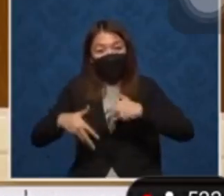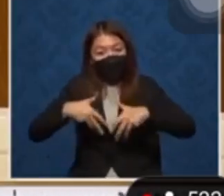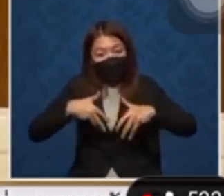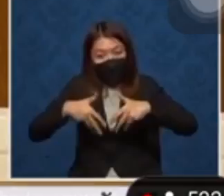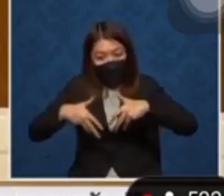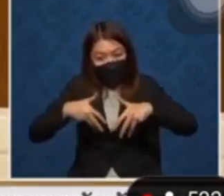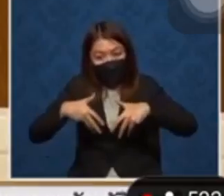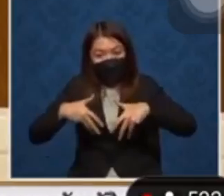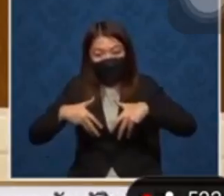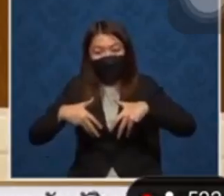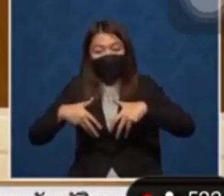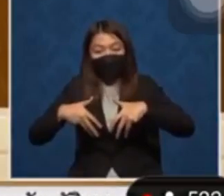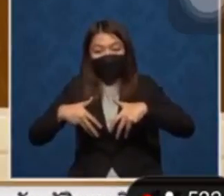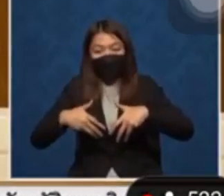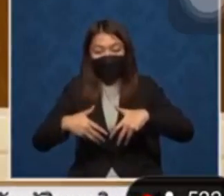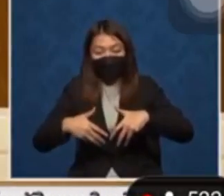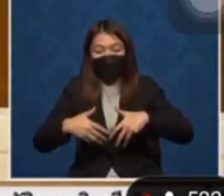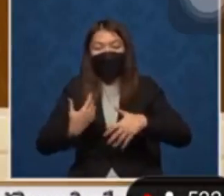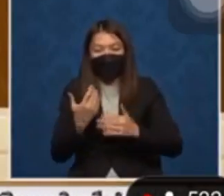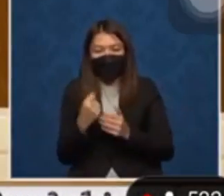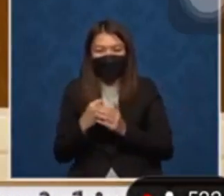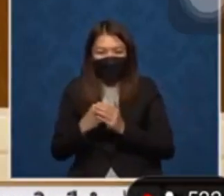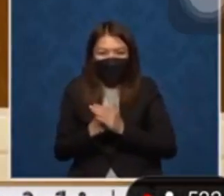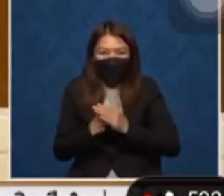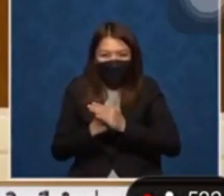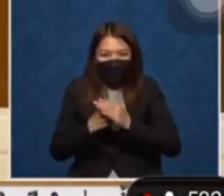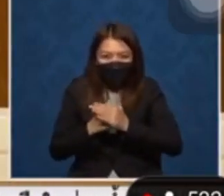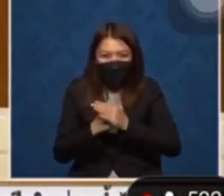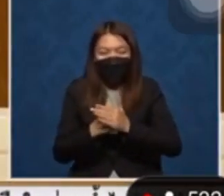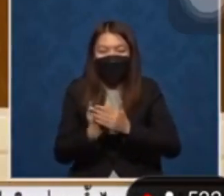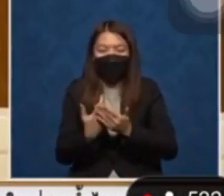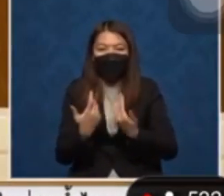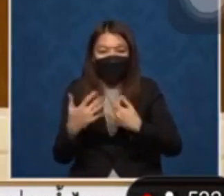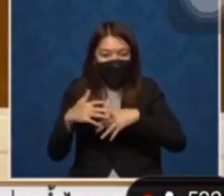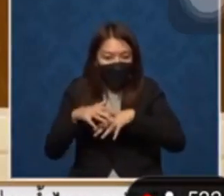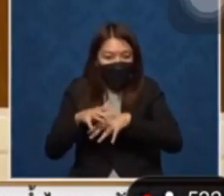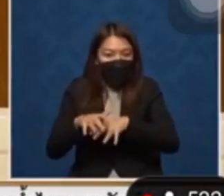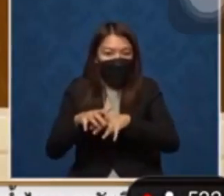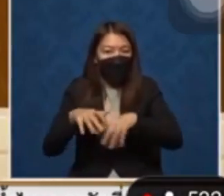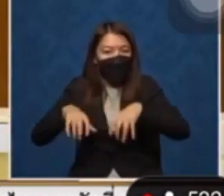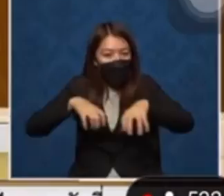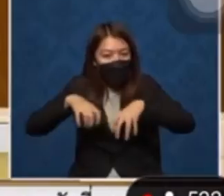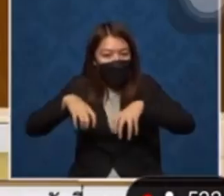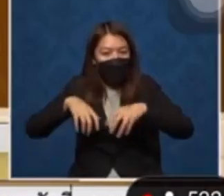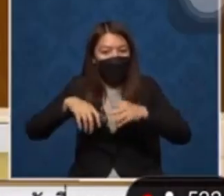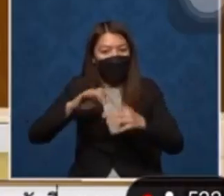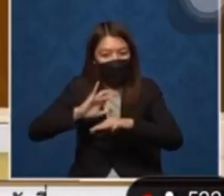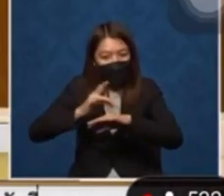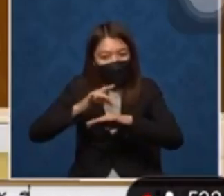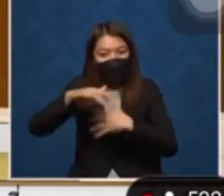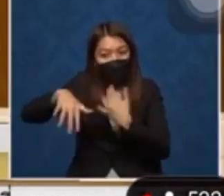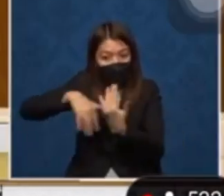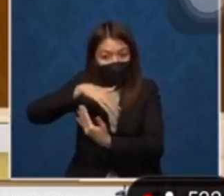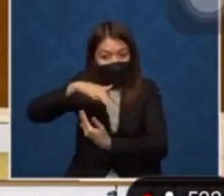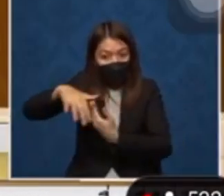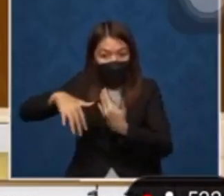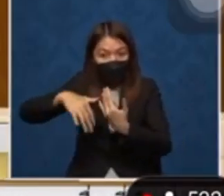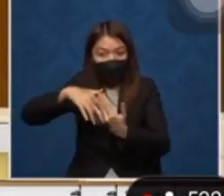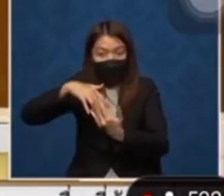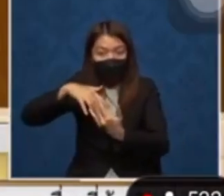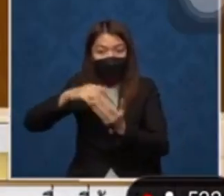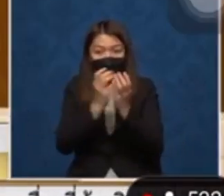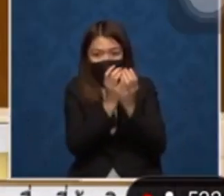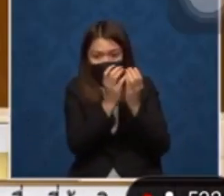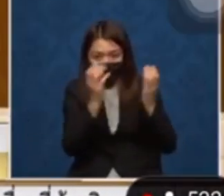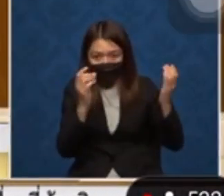ชุมชนเนี่ยได้เคยผลักดันกระบวนการการมีส่วนร่วมในการจัดการทรัพยากรธรรมชาติและสิ่งแวดล้อมผ่านรัฐธรรมนูญซึ่งเ